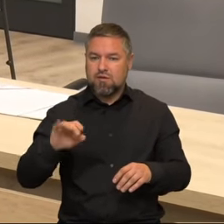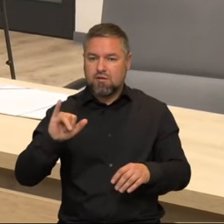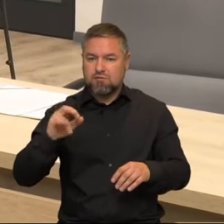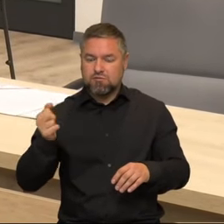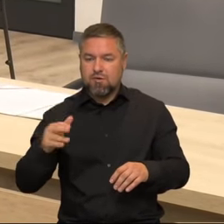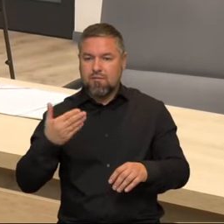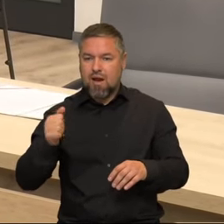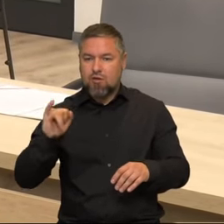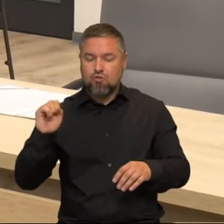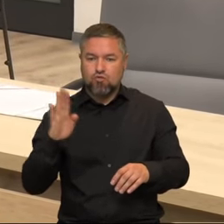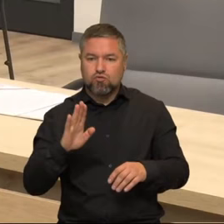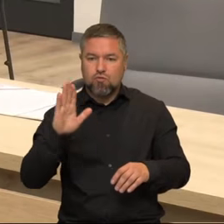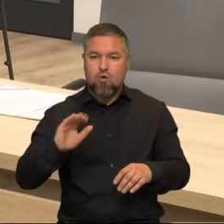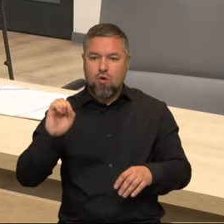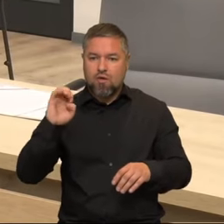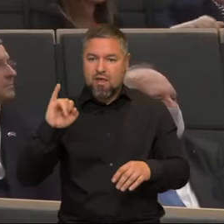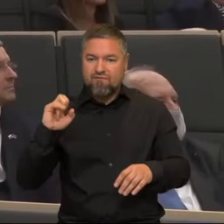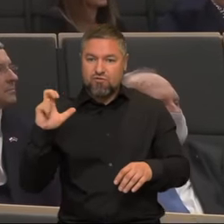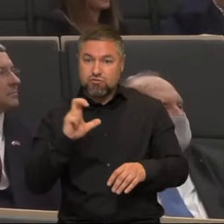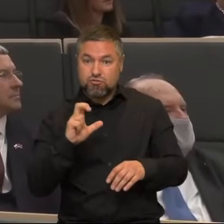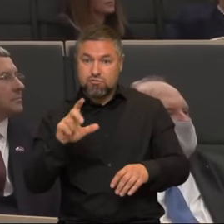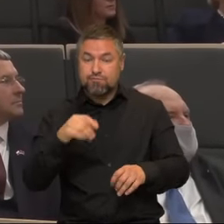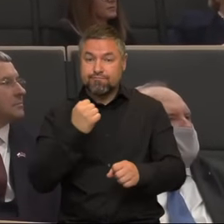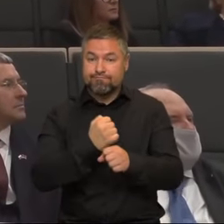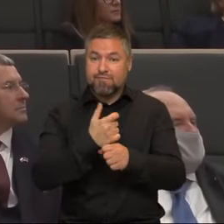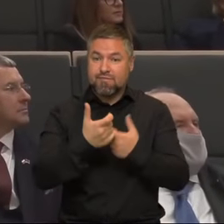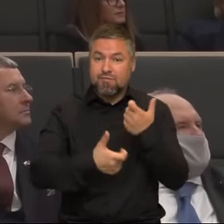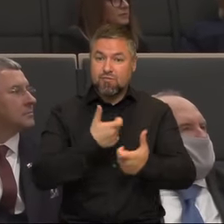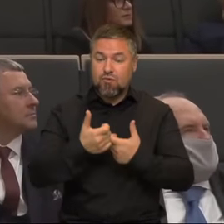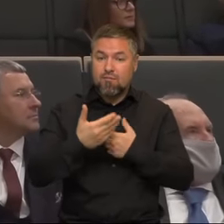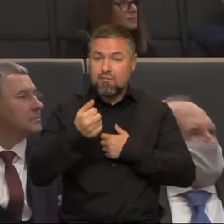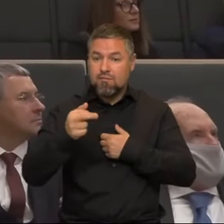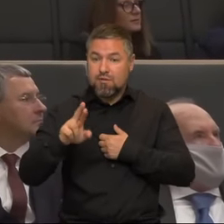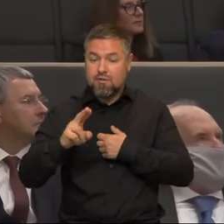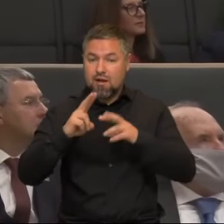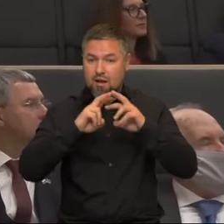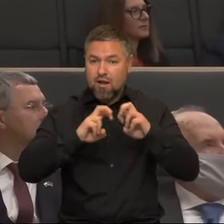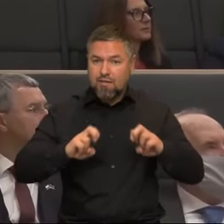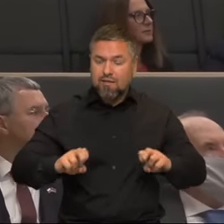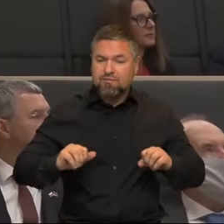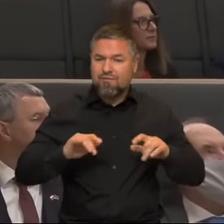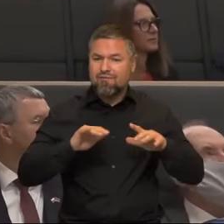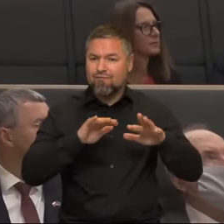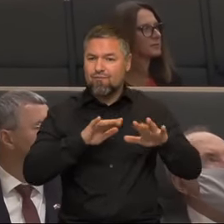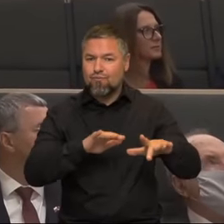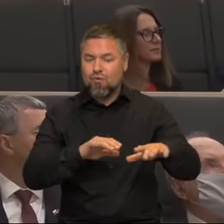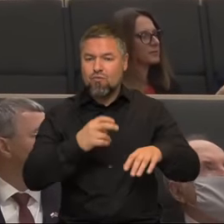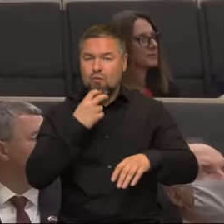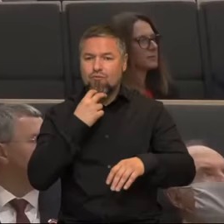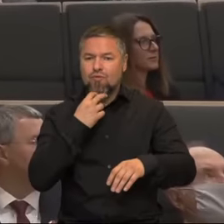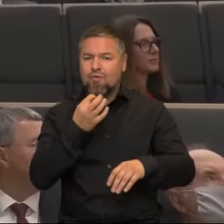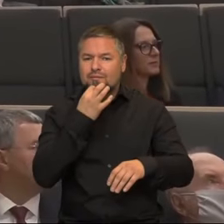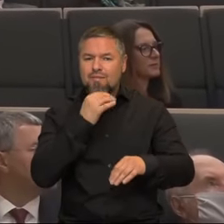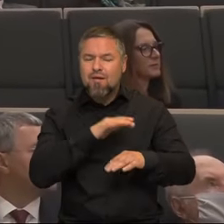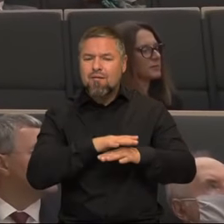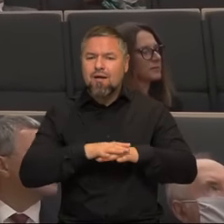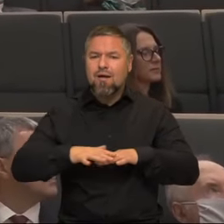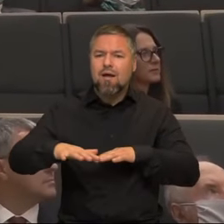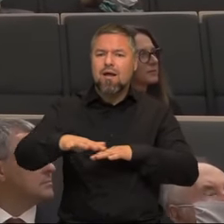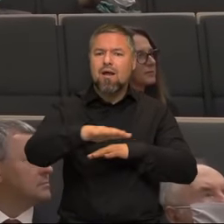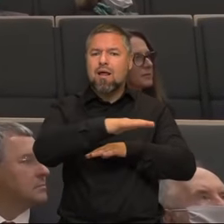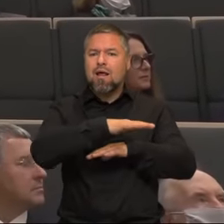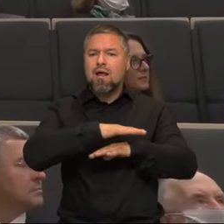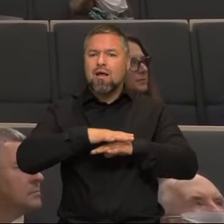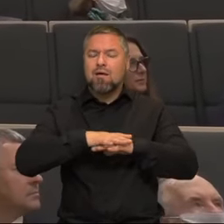inżynier Mariusz Mąkiewicz za pracę magisterską Analiza wpływu niskonapięciowego pola